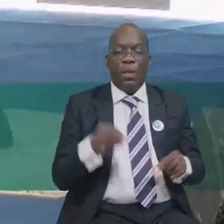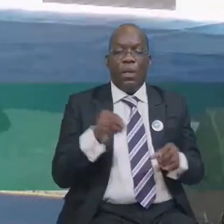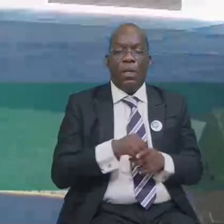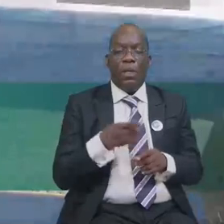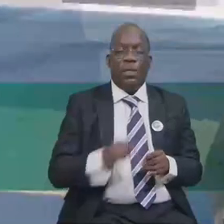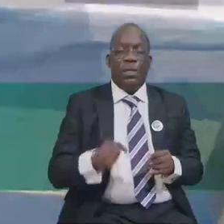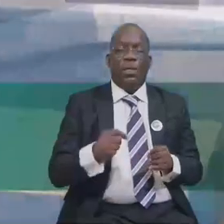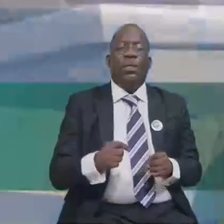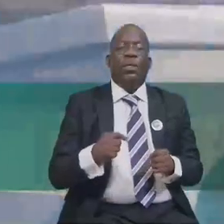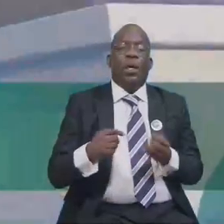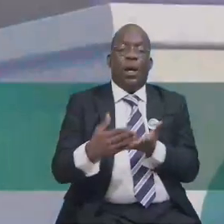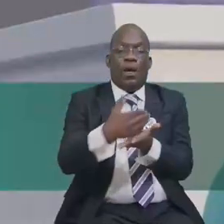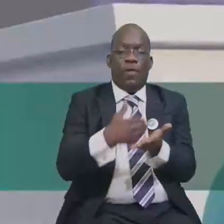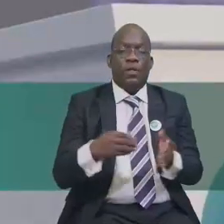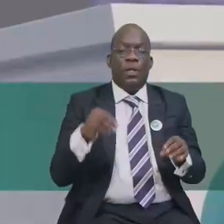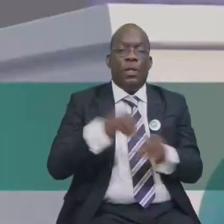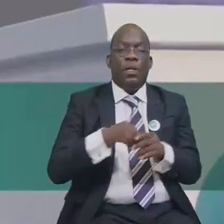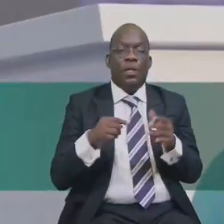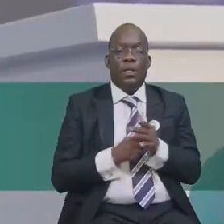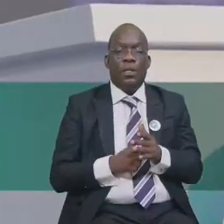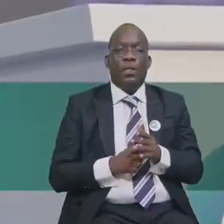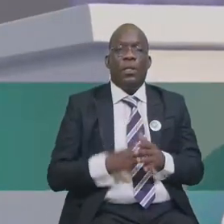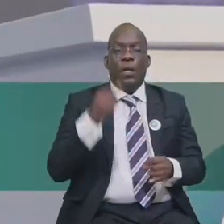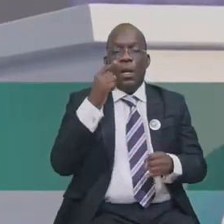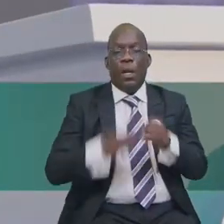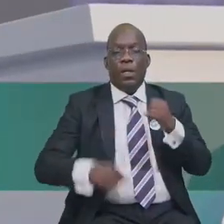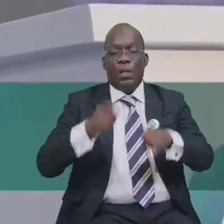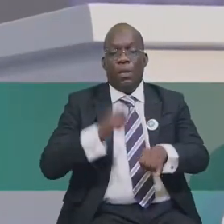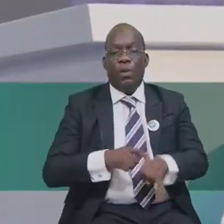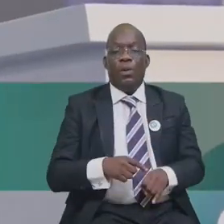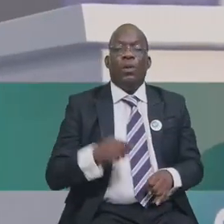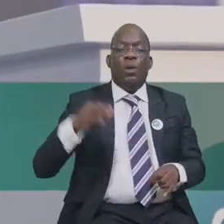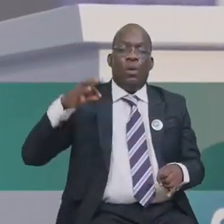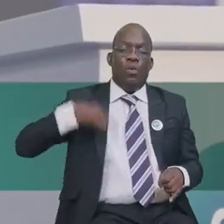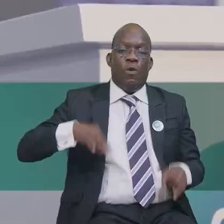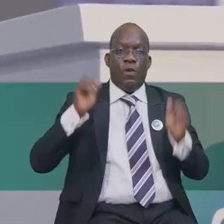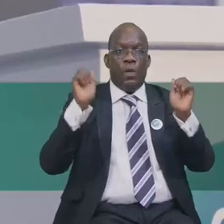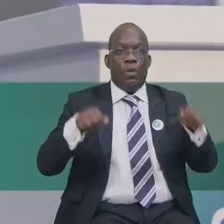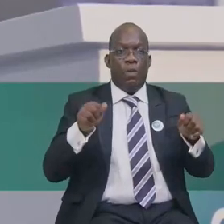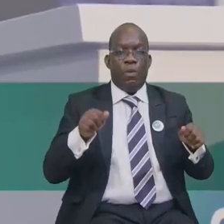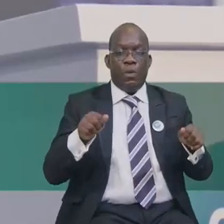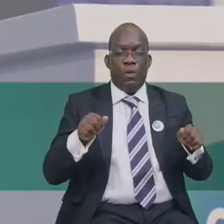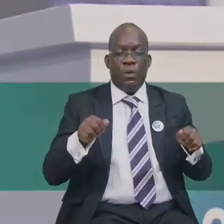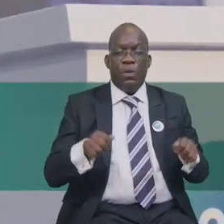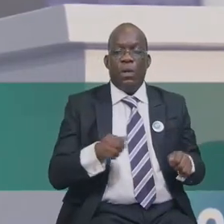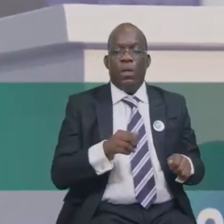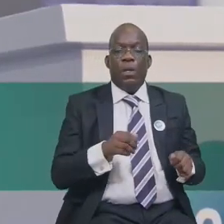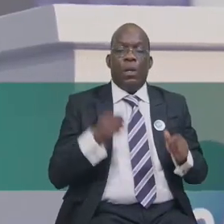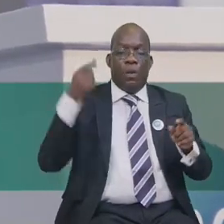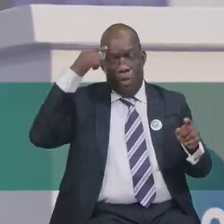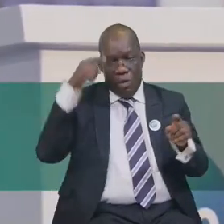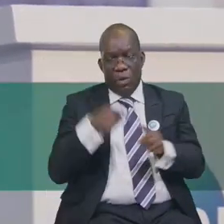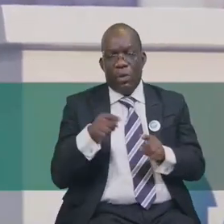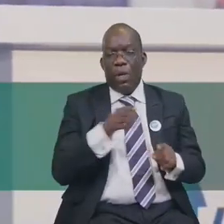de cette de la fin des temps. La poursuite et la persévérance profitable dans